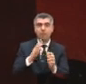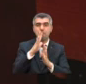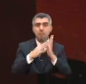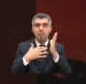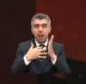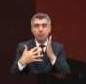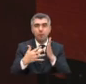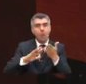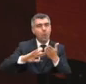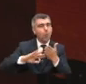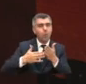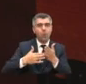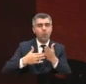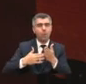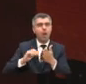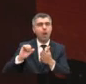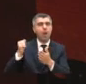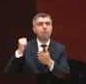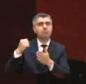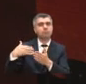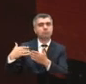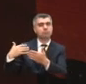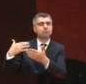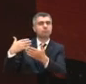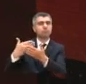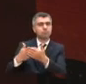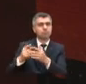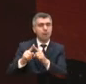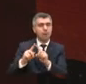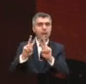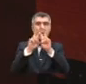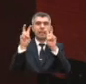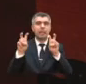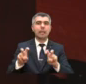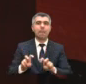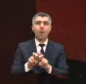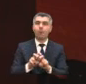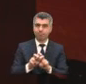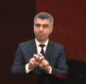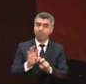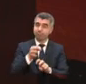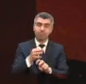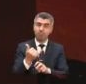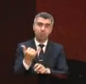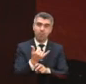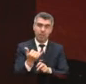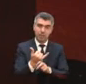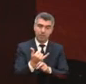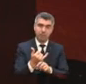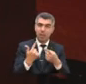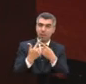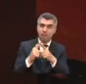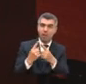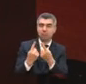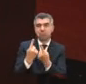في بلادنا لسنوات طويله في الغالب تتكون موجهه الى حامل الشواهد، بغض النظر على الانتماء ديالهم